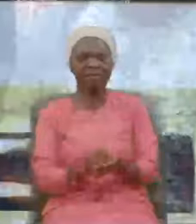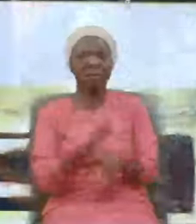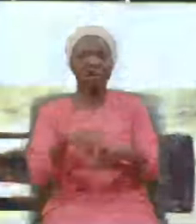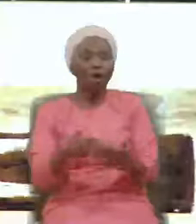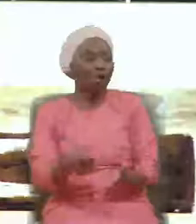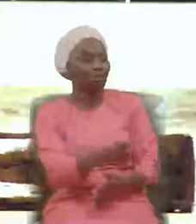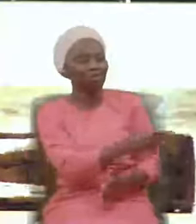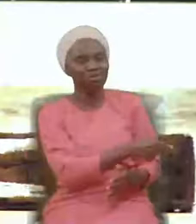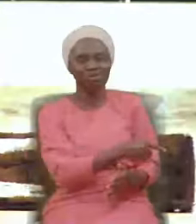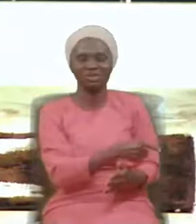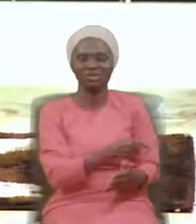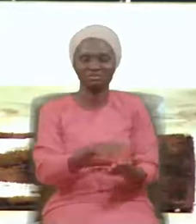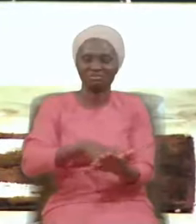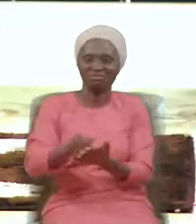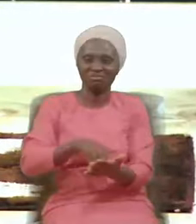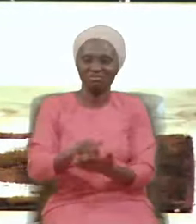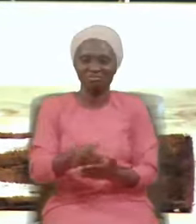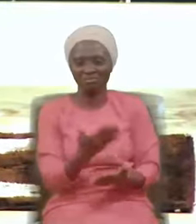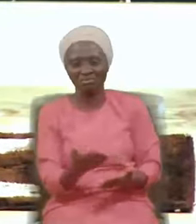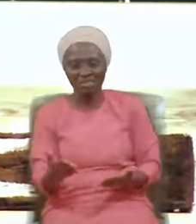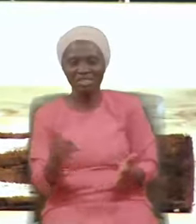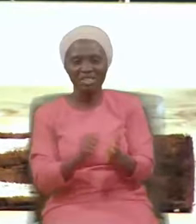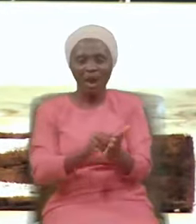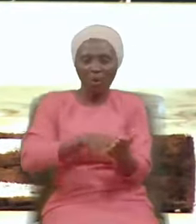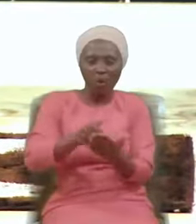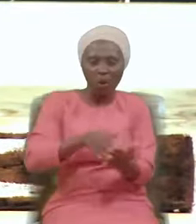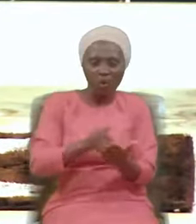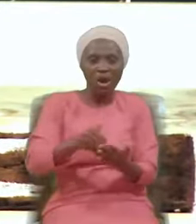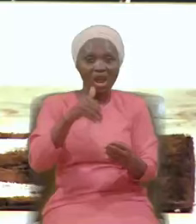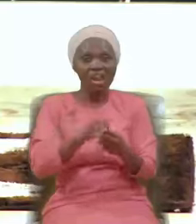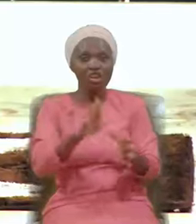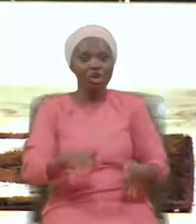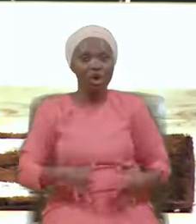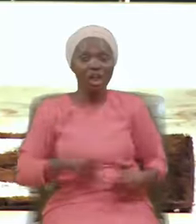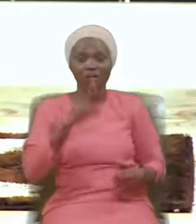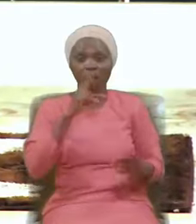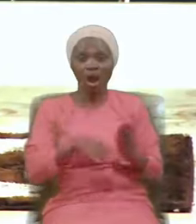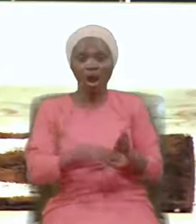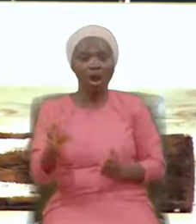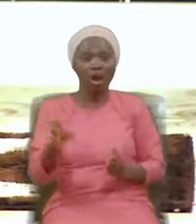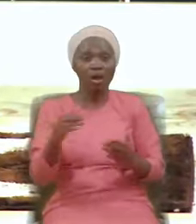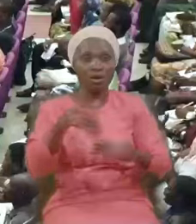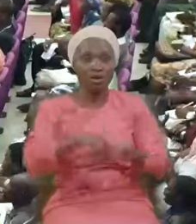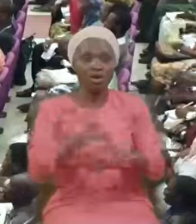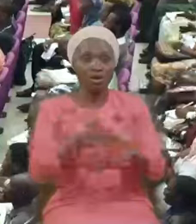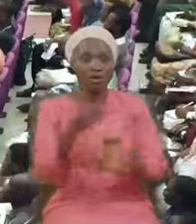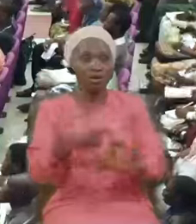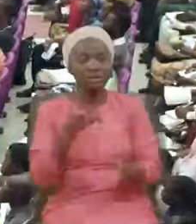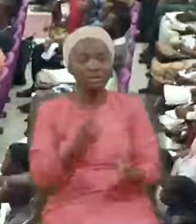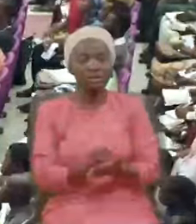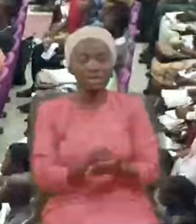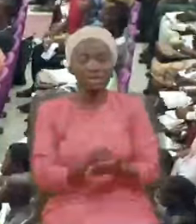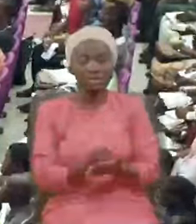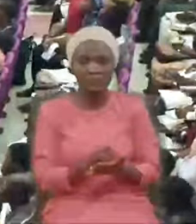Toutes ces maladies débilitantes dans votre vie sont effacées, balayées au nom de